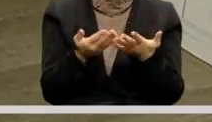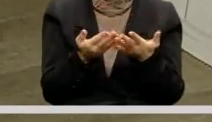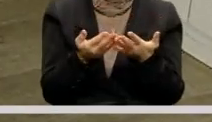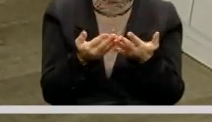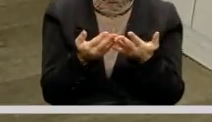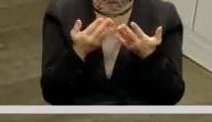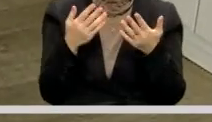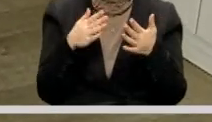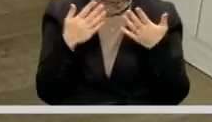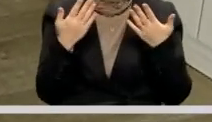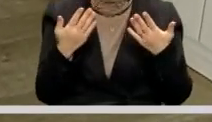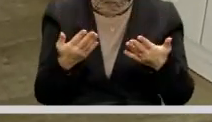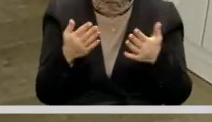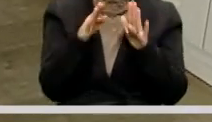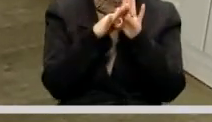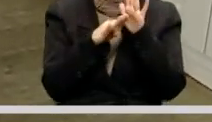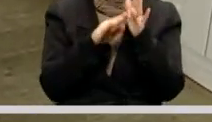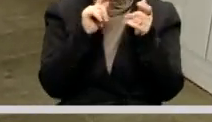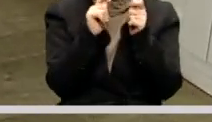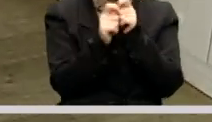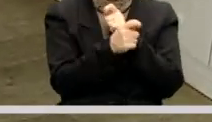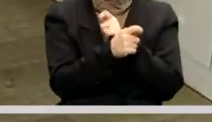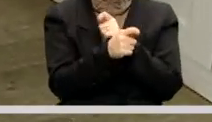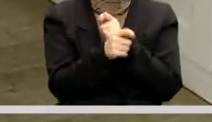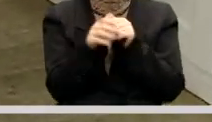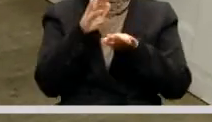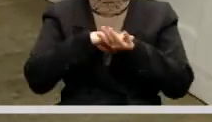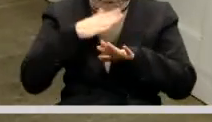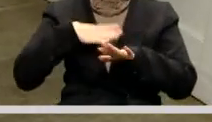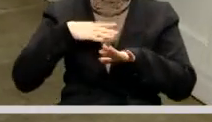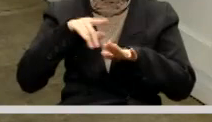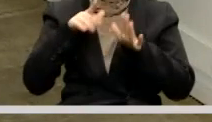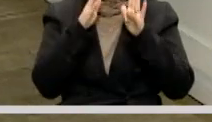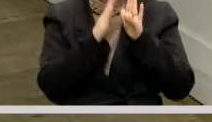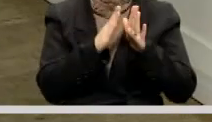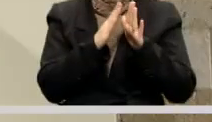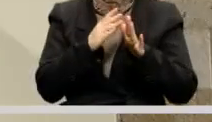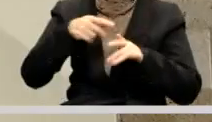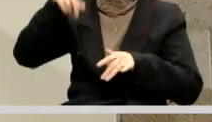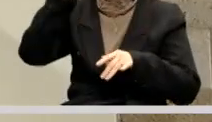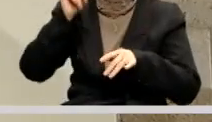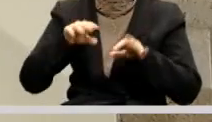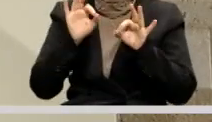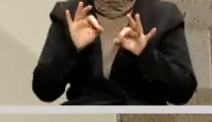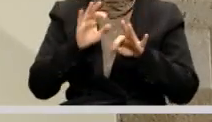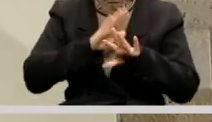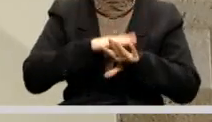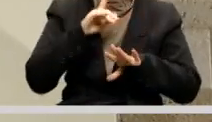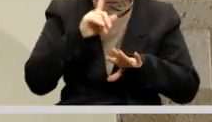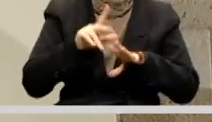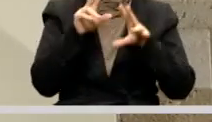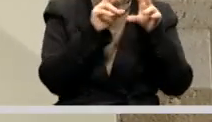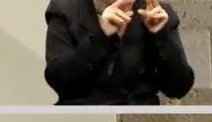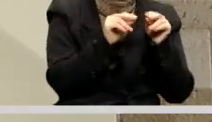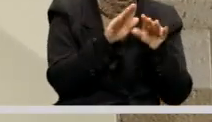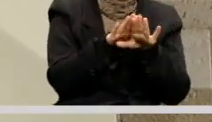bir takım değişiklikleri hayatınızda yapmak istiyorsanız bunu sürdürülebilir olarak yapmanız gerekiyor. Dolayısıyla uykuyu,